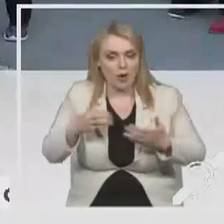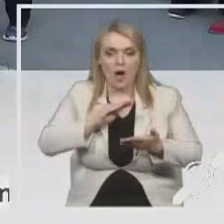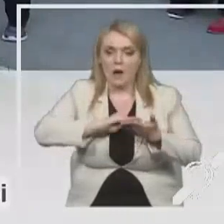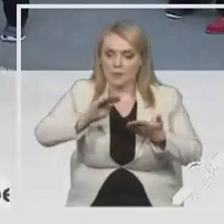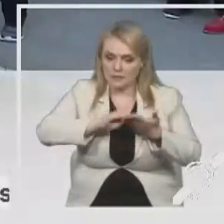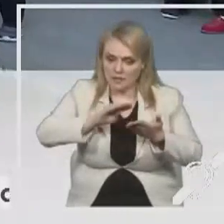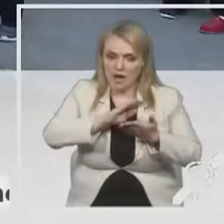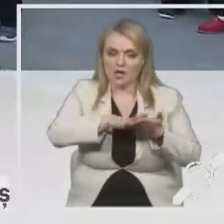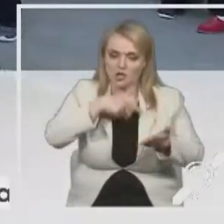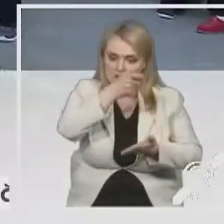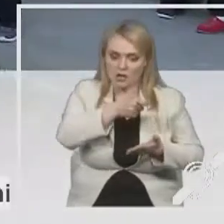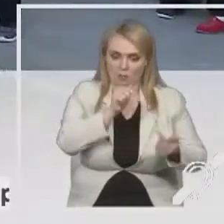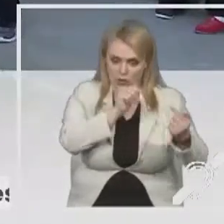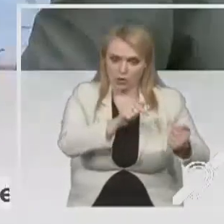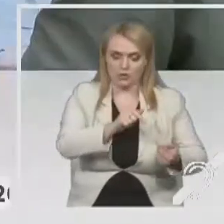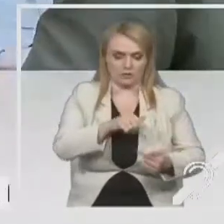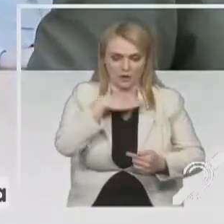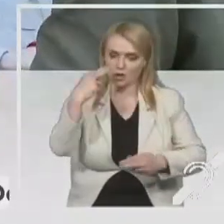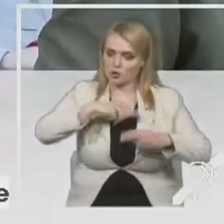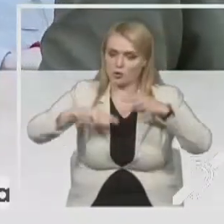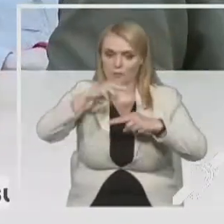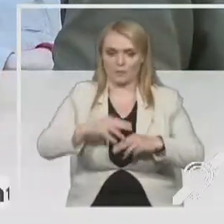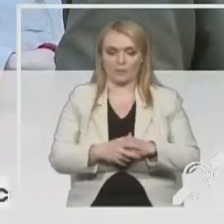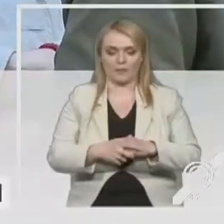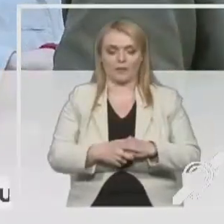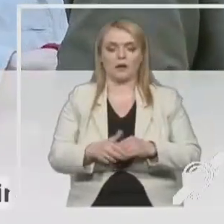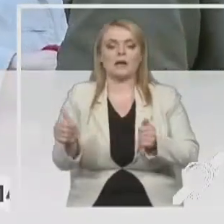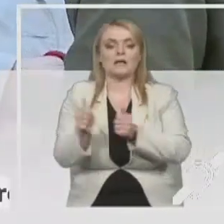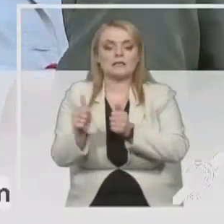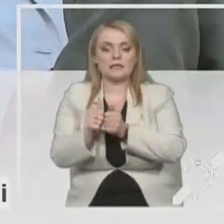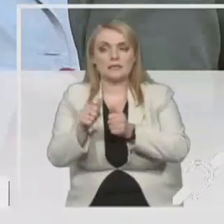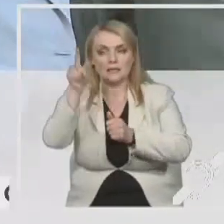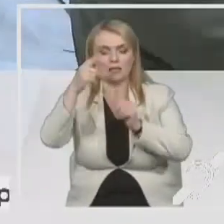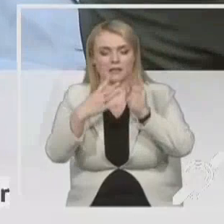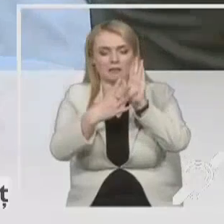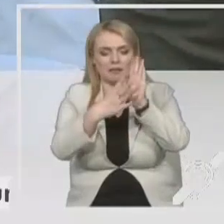sunt împotriva acestei construcții. O vecină de la etajul 9.